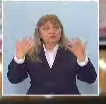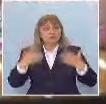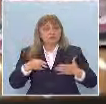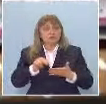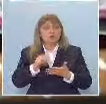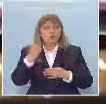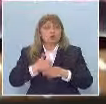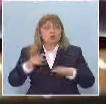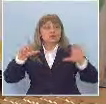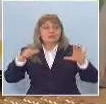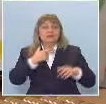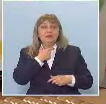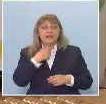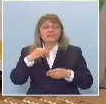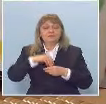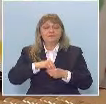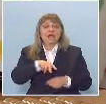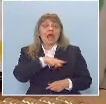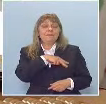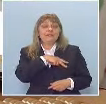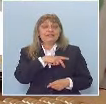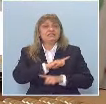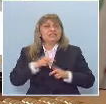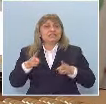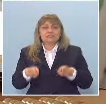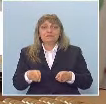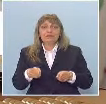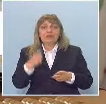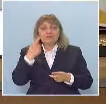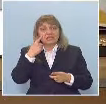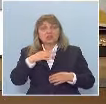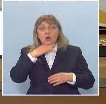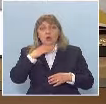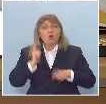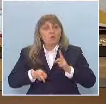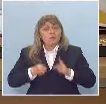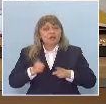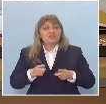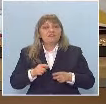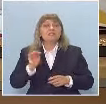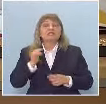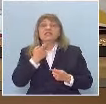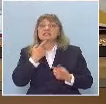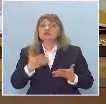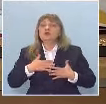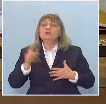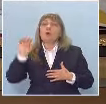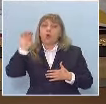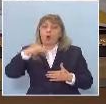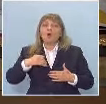7 клас включително. А медалистите не спират да се упражняват, защото им предстоят още предизвикателства и още върхове за